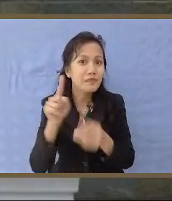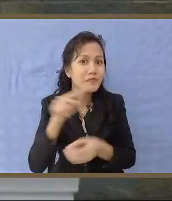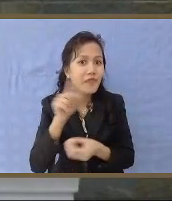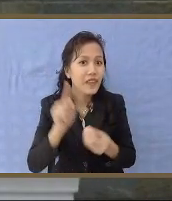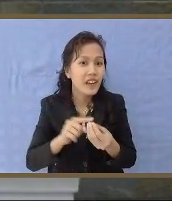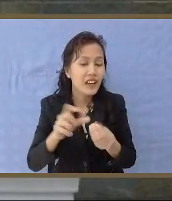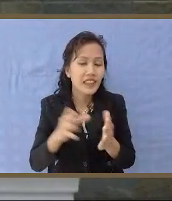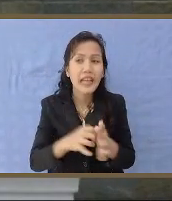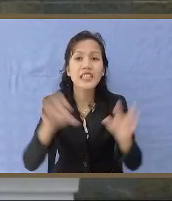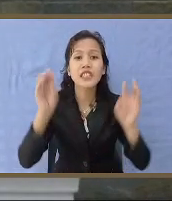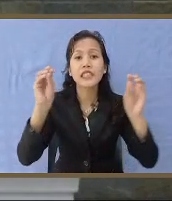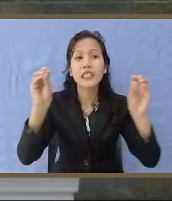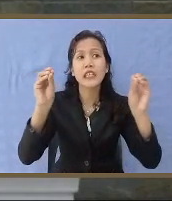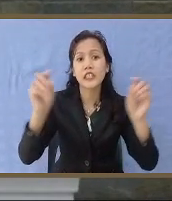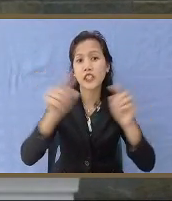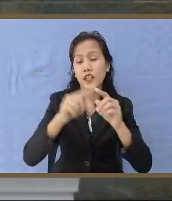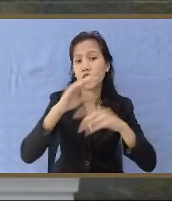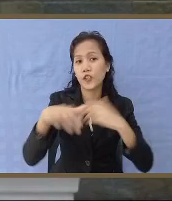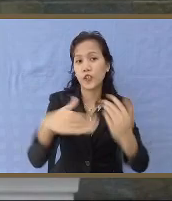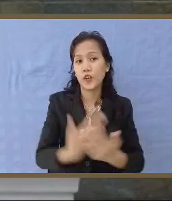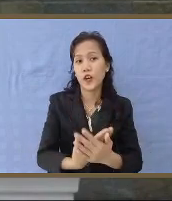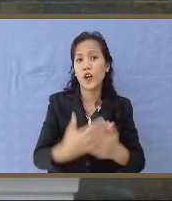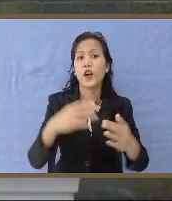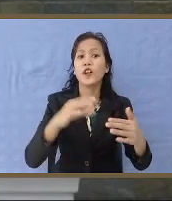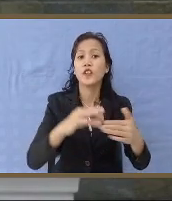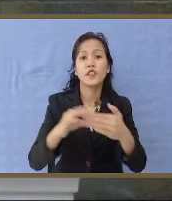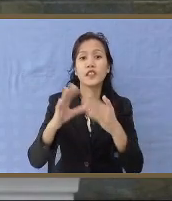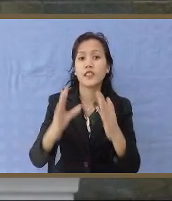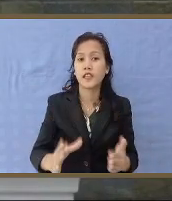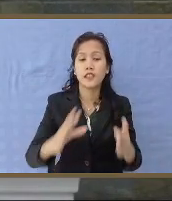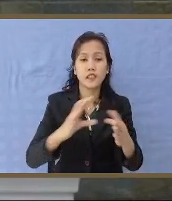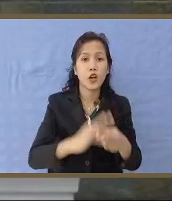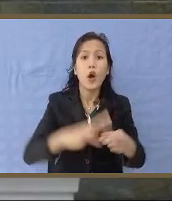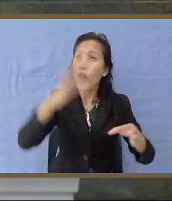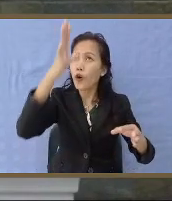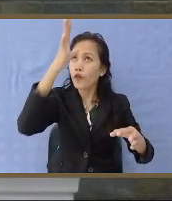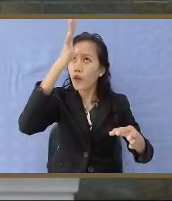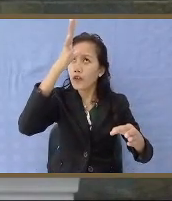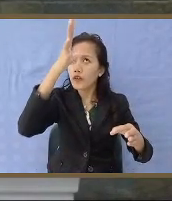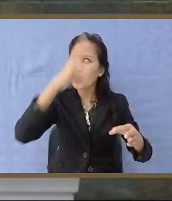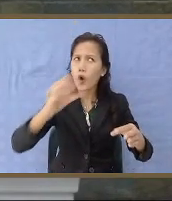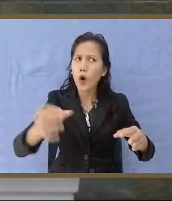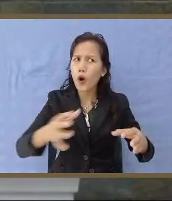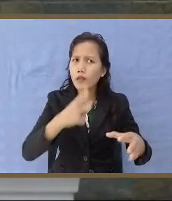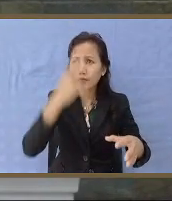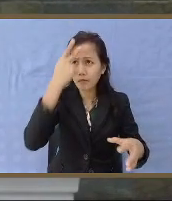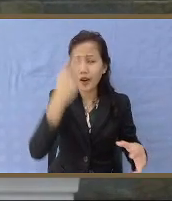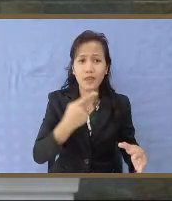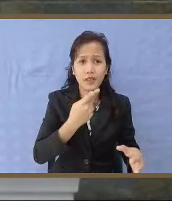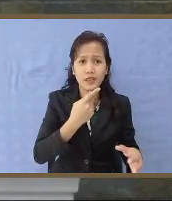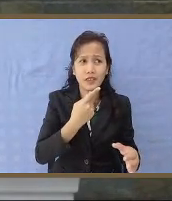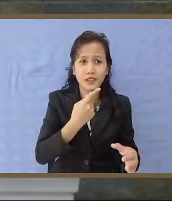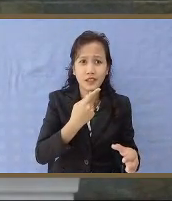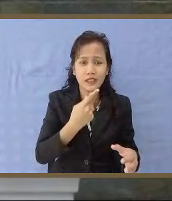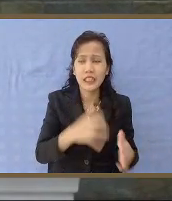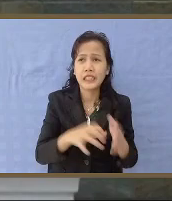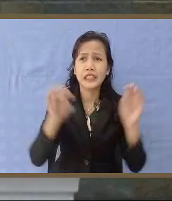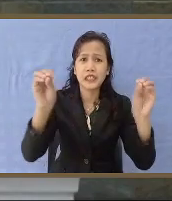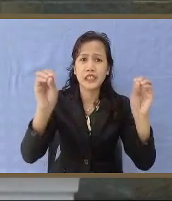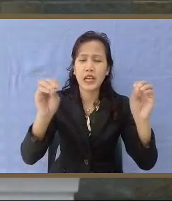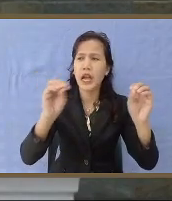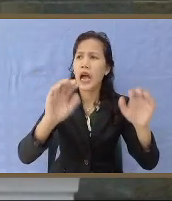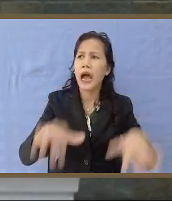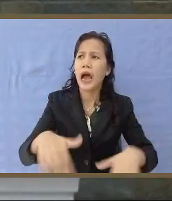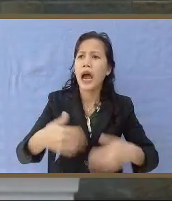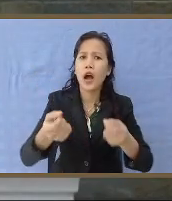po sa mga leaders ng tahanan or sa mga guardians na makinig kayo doon sa aking tinuturo kung paano magbalangkas